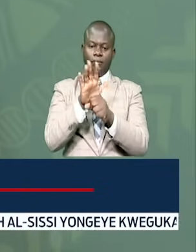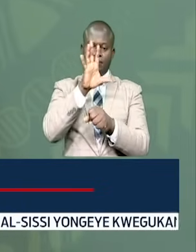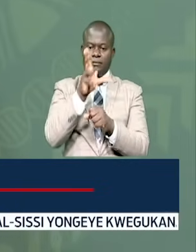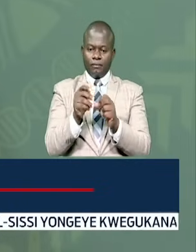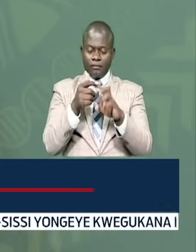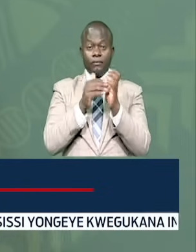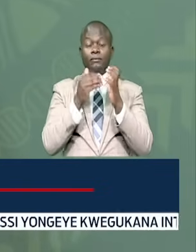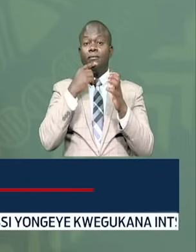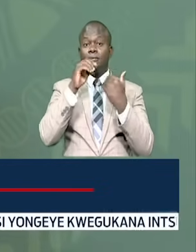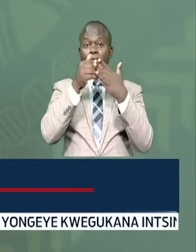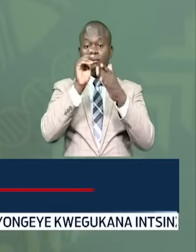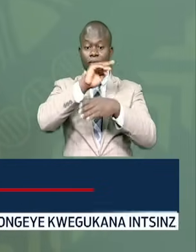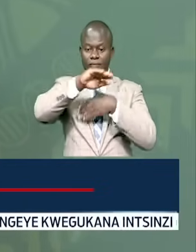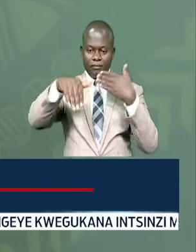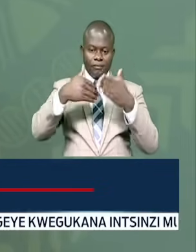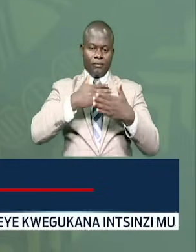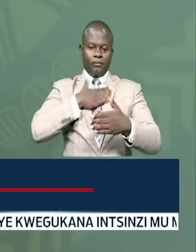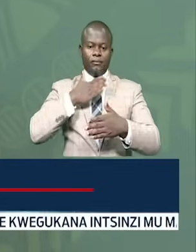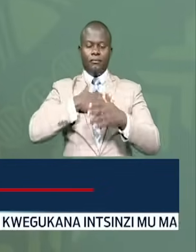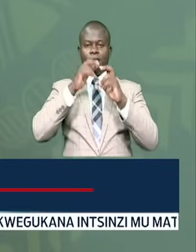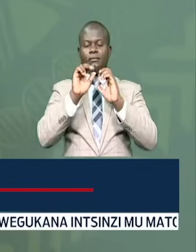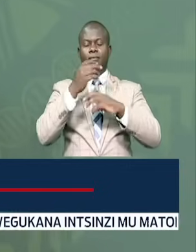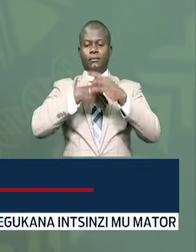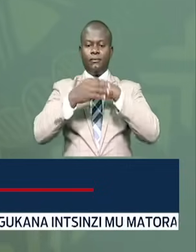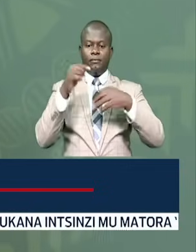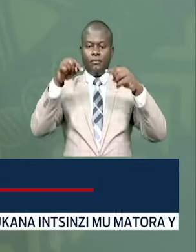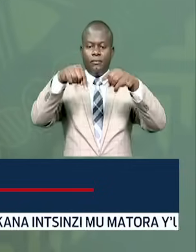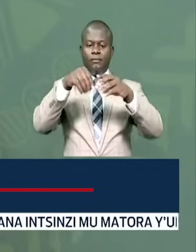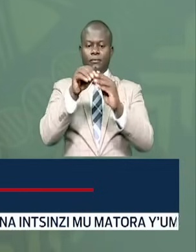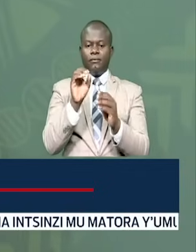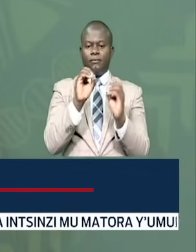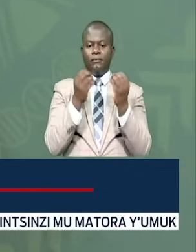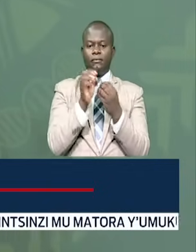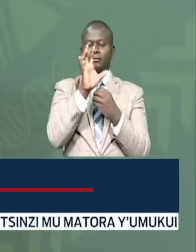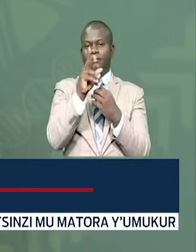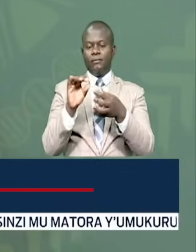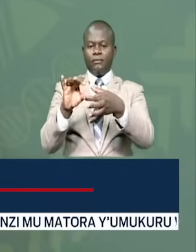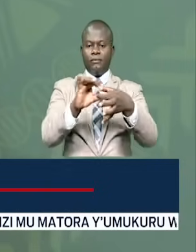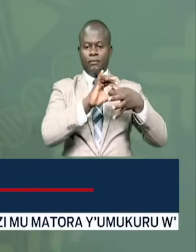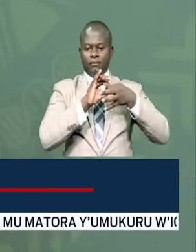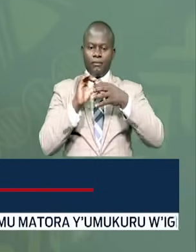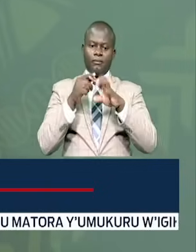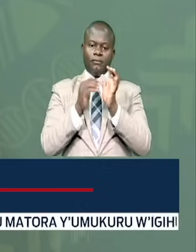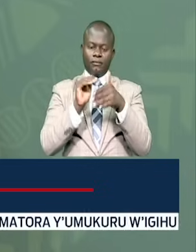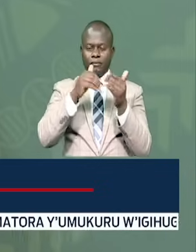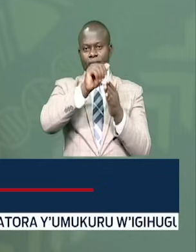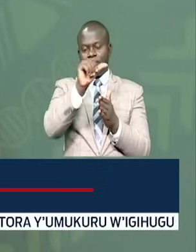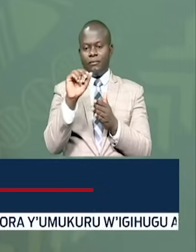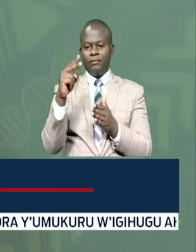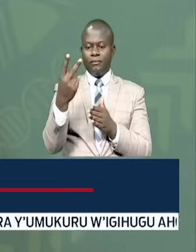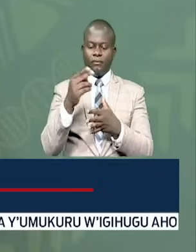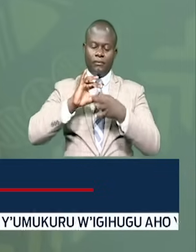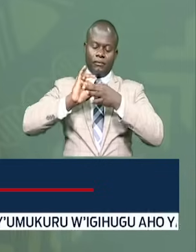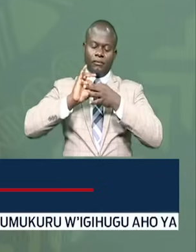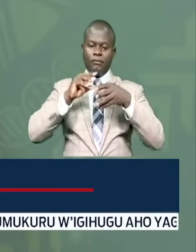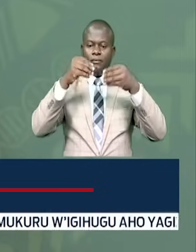Ndetse navuga ko buri wese yishimiye ko uru ruganda ruza hano harimo n'umuryango wa Afrika yunze ubumwe. Icya kabiri, ubufatanye twahawe hano